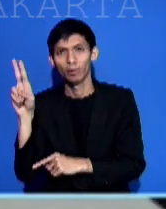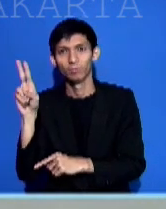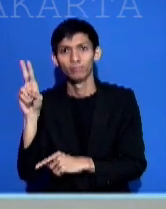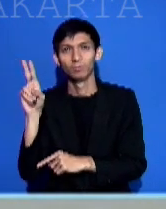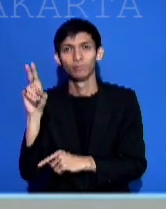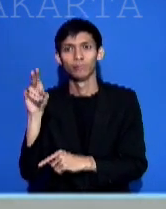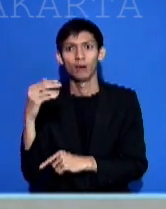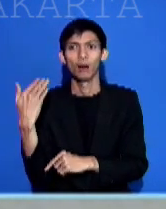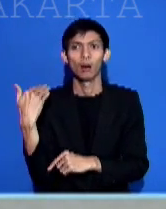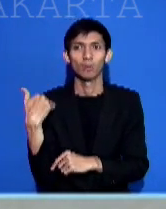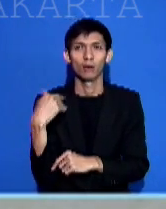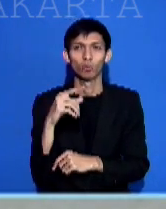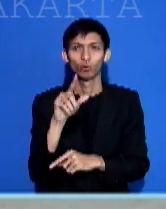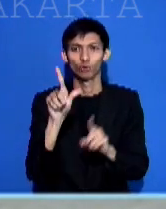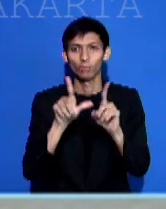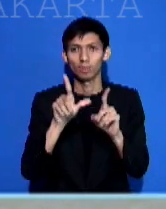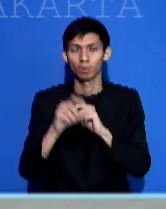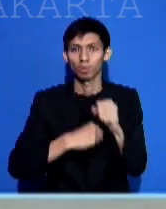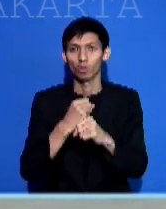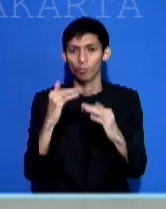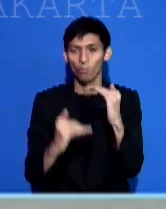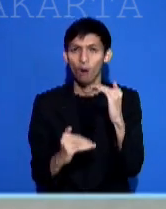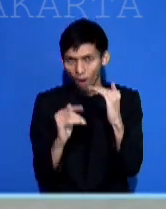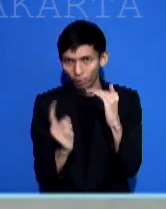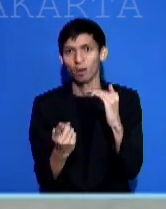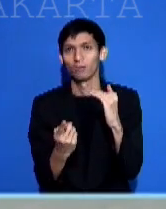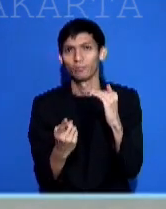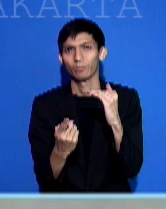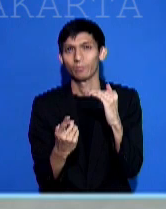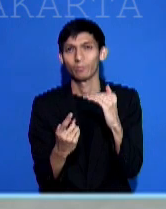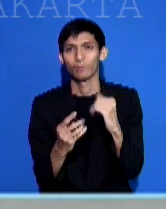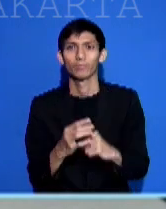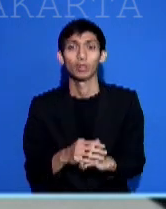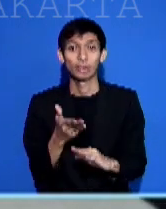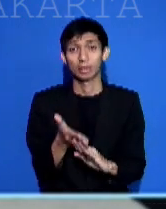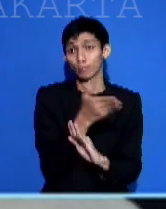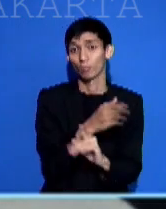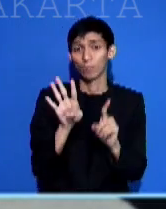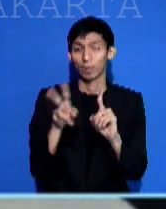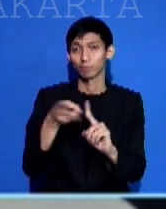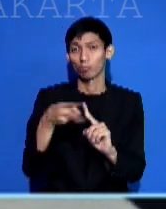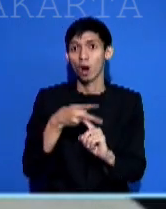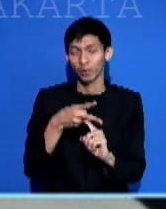tahun, 29 narapidana akan bebas sebelum tanggal 14 Februari, serta 1 anggota